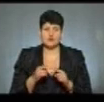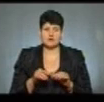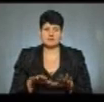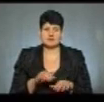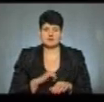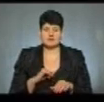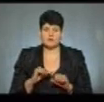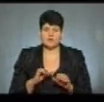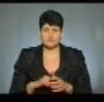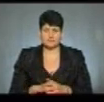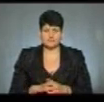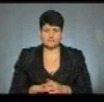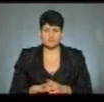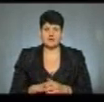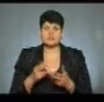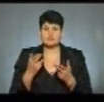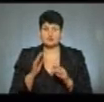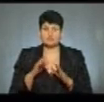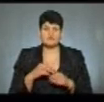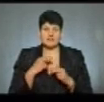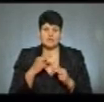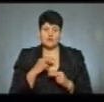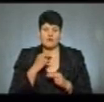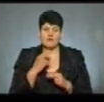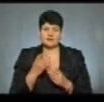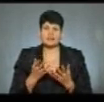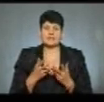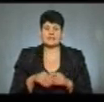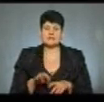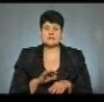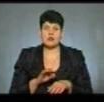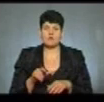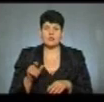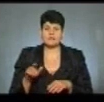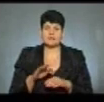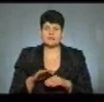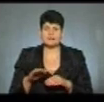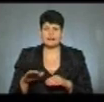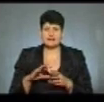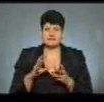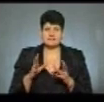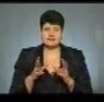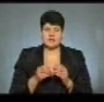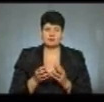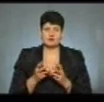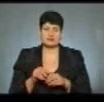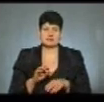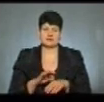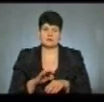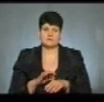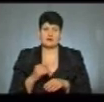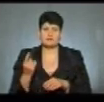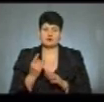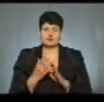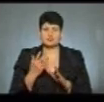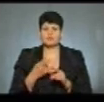самоврядування? Звичайно, будуть звертати увагу на кількість захворілих дітей і в загальному кількість захворілих. Ну, перш за все,